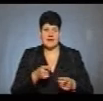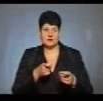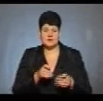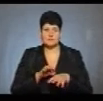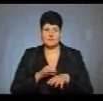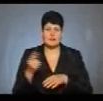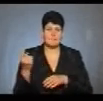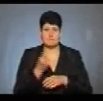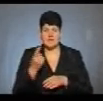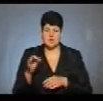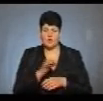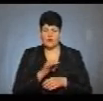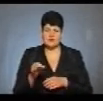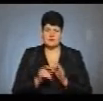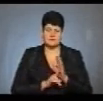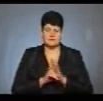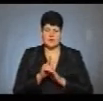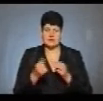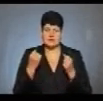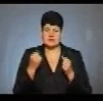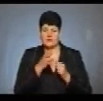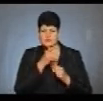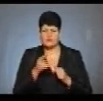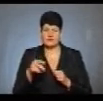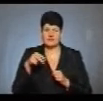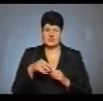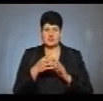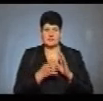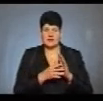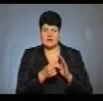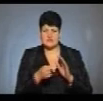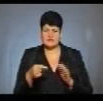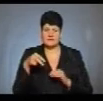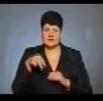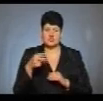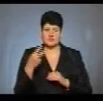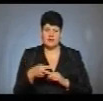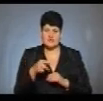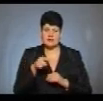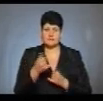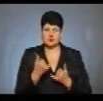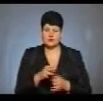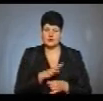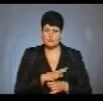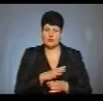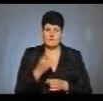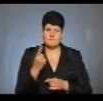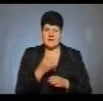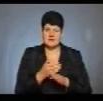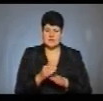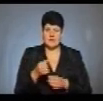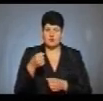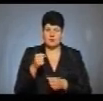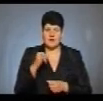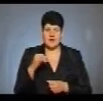перші офіційні старти зимового сезону 2019-2020 у Норвезькому Шушені. Там сьогодні відбувся перший етап Кубка